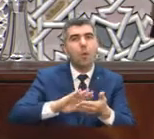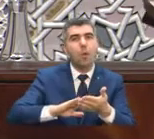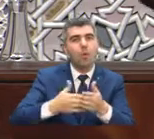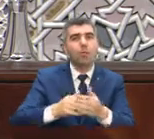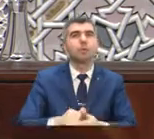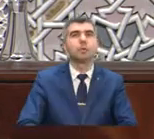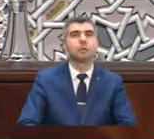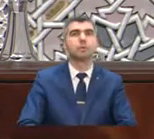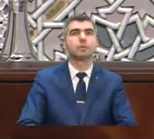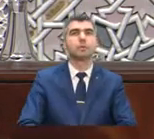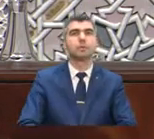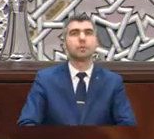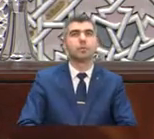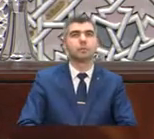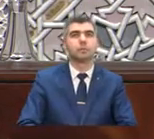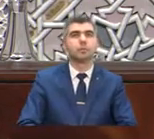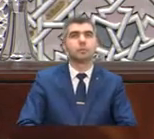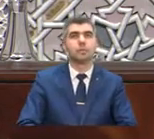والاشتراكية.